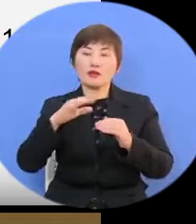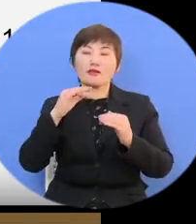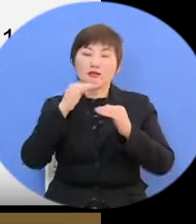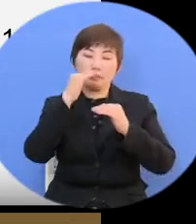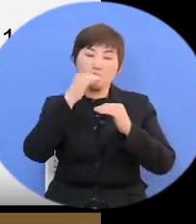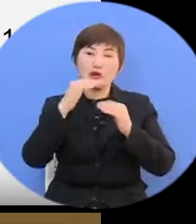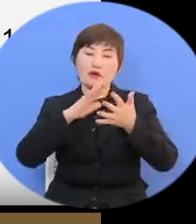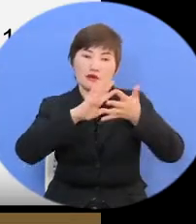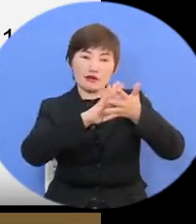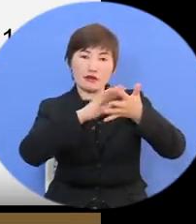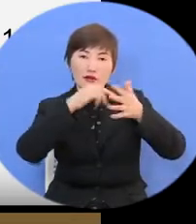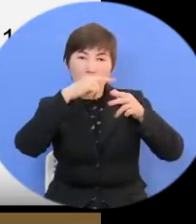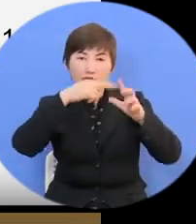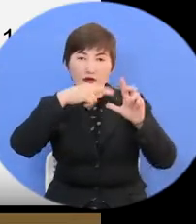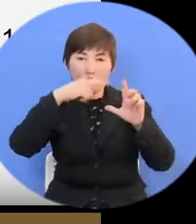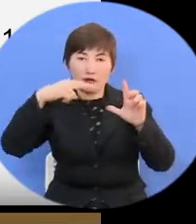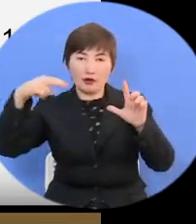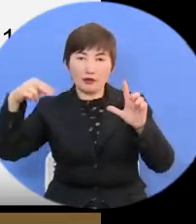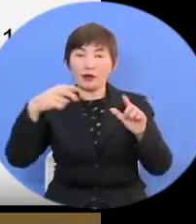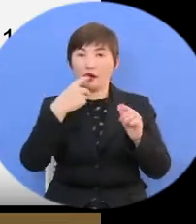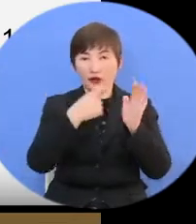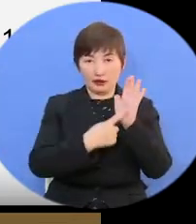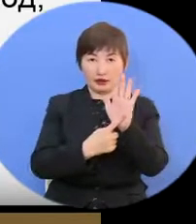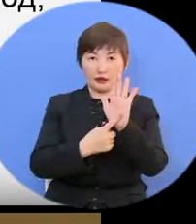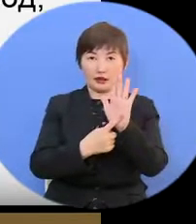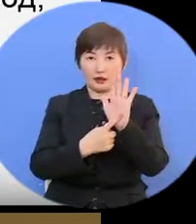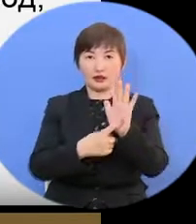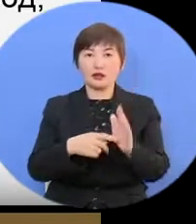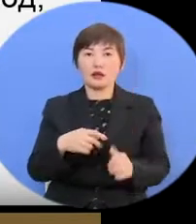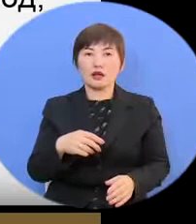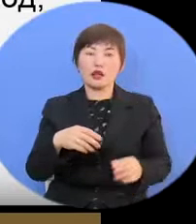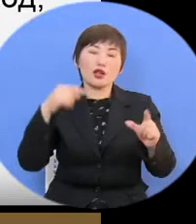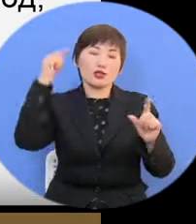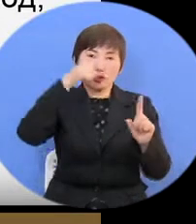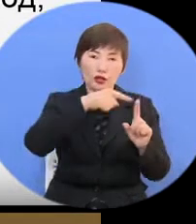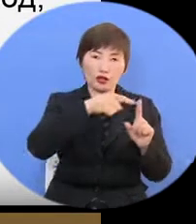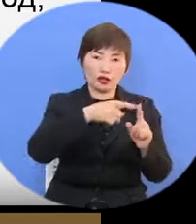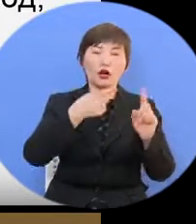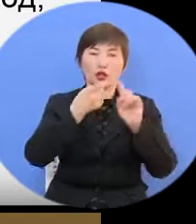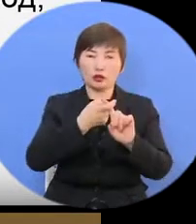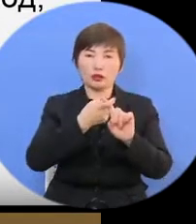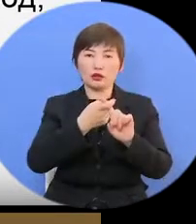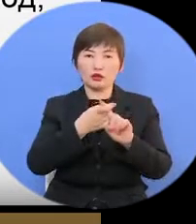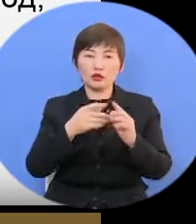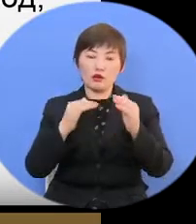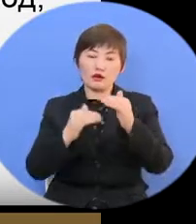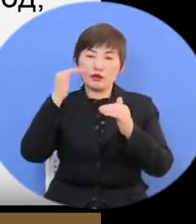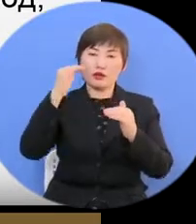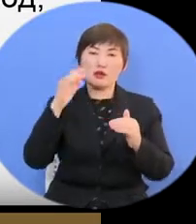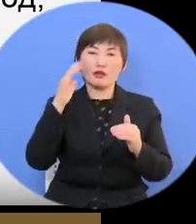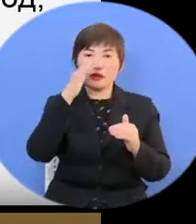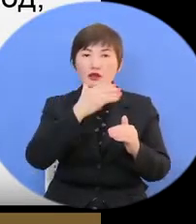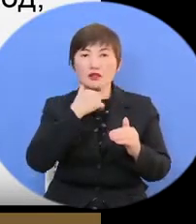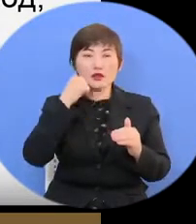санаанд гарах өөрчлөлтийг харьцуулна дүгнэлт гаргана. За энэ зорилгынхаа хүрээнд шилжилтийн насны хүүхдийн биеийн өсөлтийг баганан диаграммаар